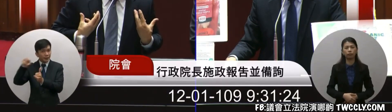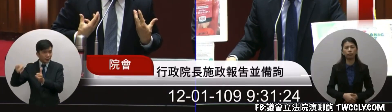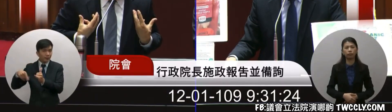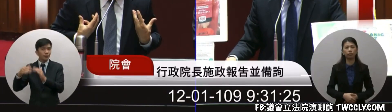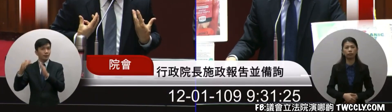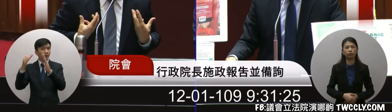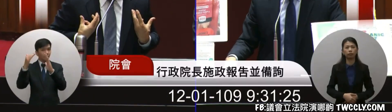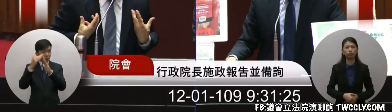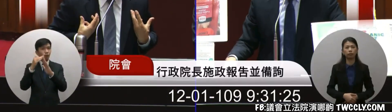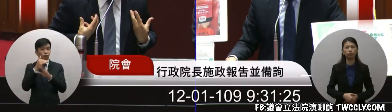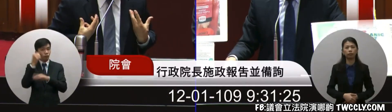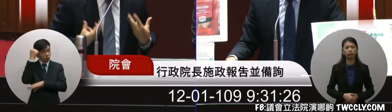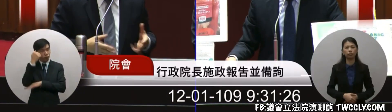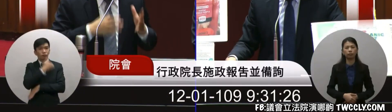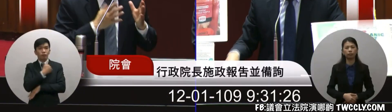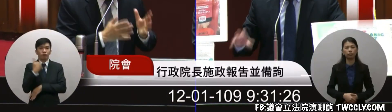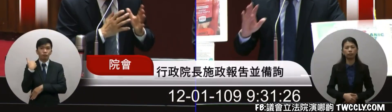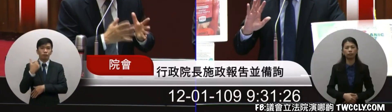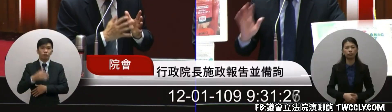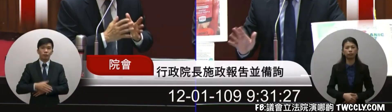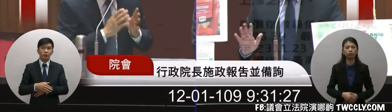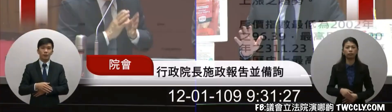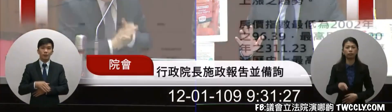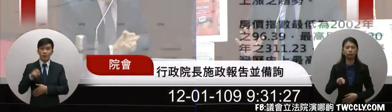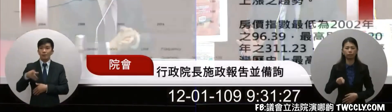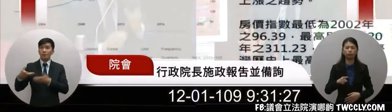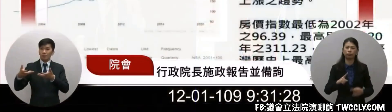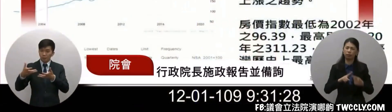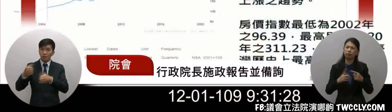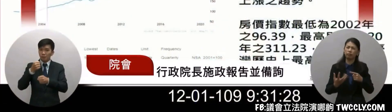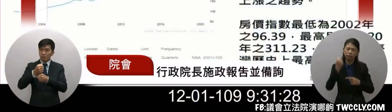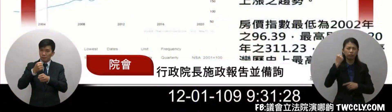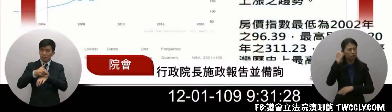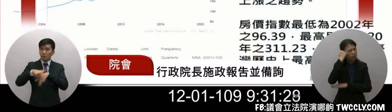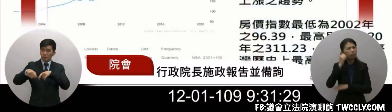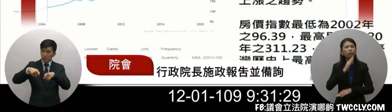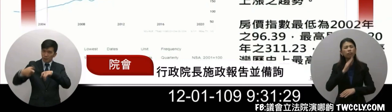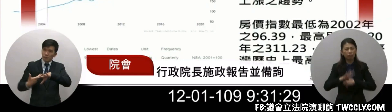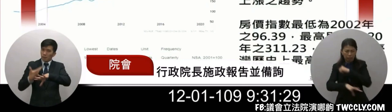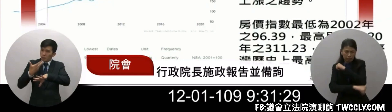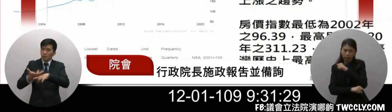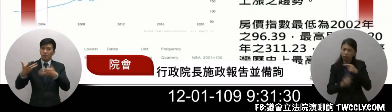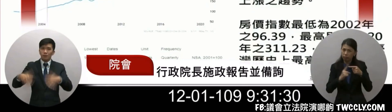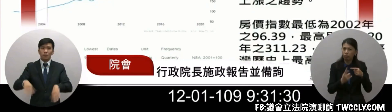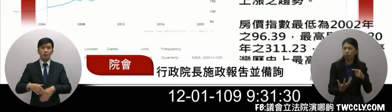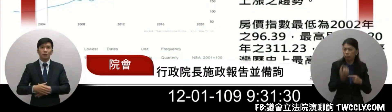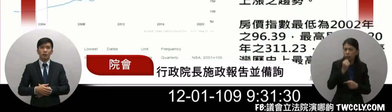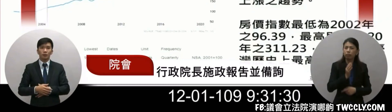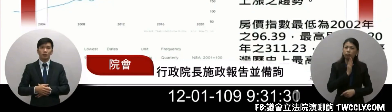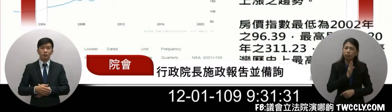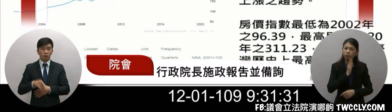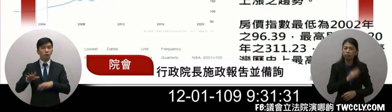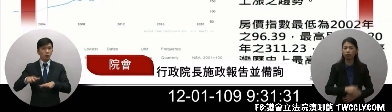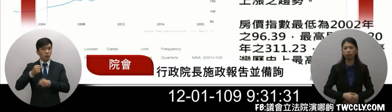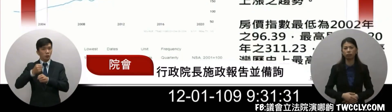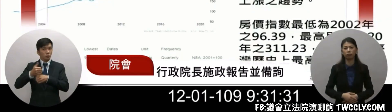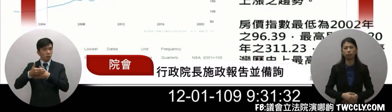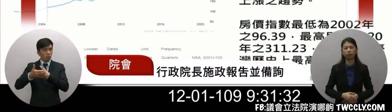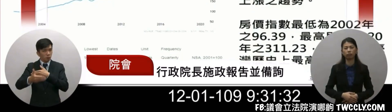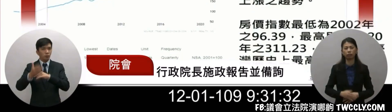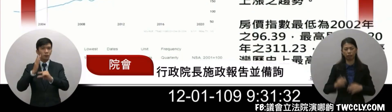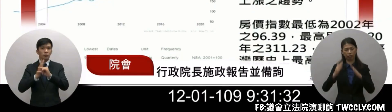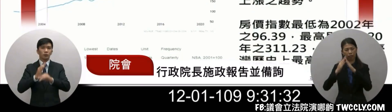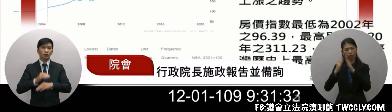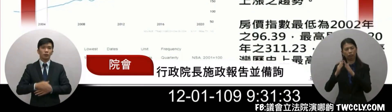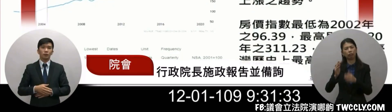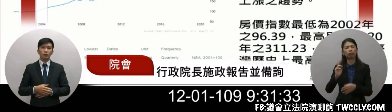拿有房屋可以住。 我想这是基本人权了。其实我觉得不要，绝对不要把说这些房子当成什么经